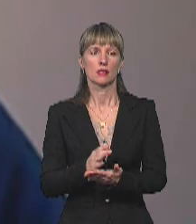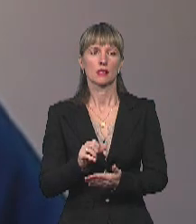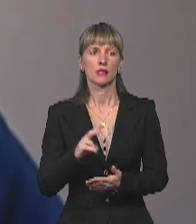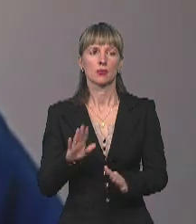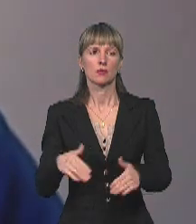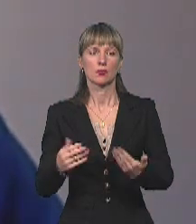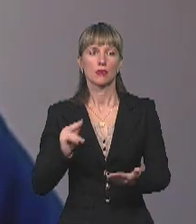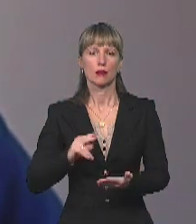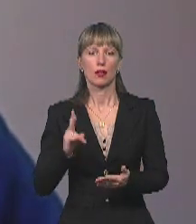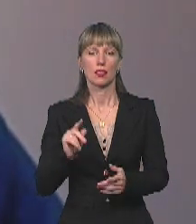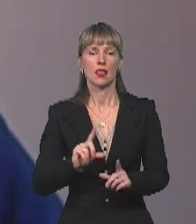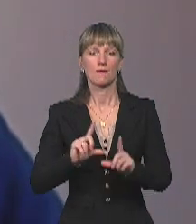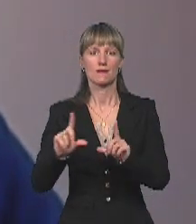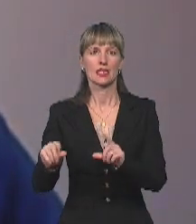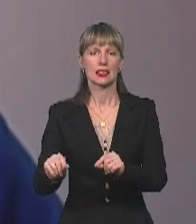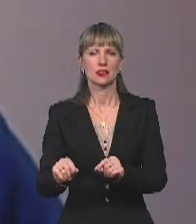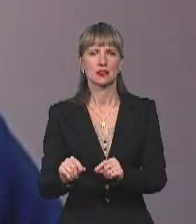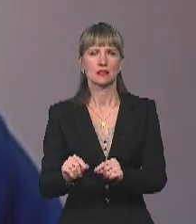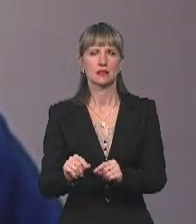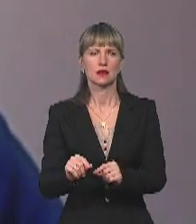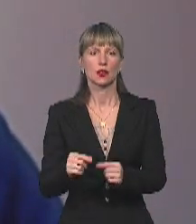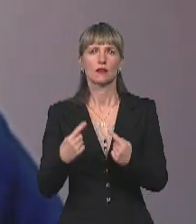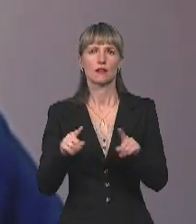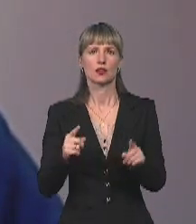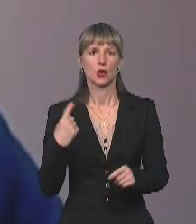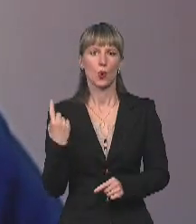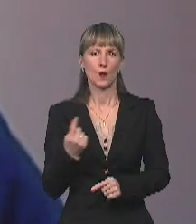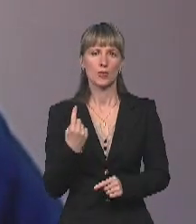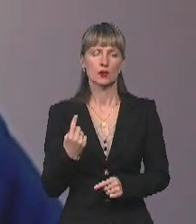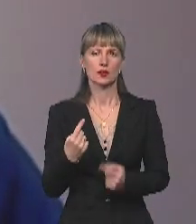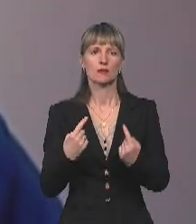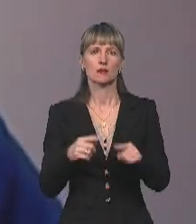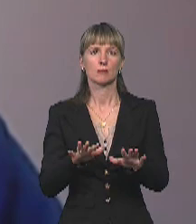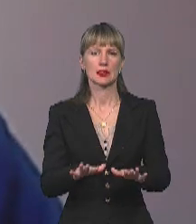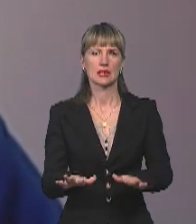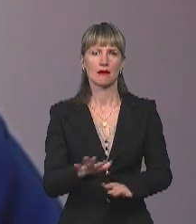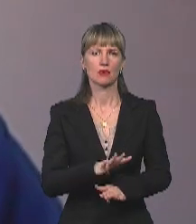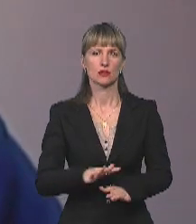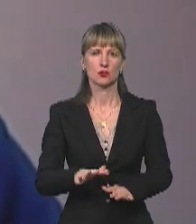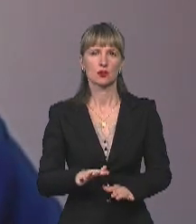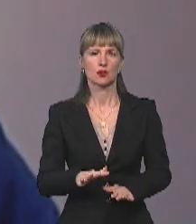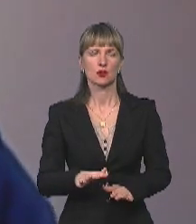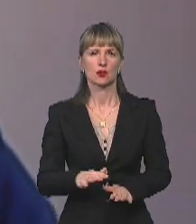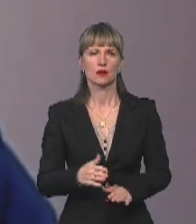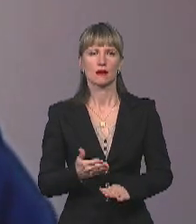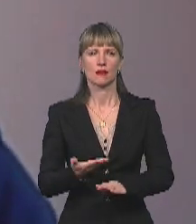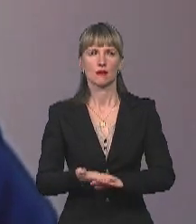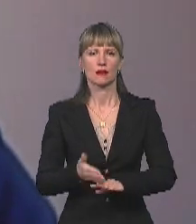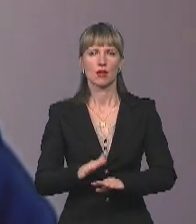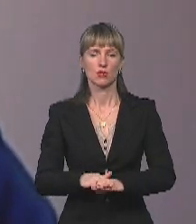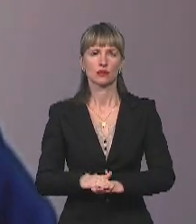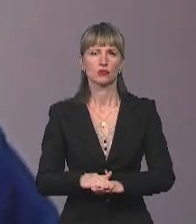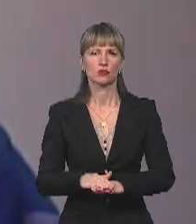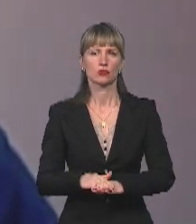пропонують роботу на виїзді в інших областях, в іншій місцевості. Ну, вахтовим методом і таке